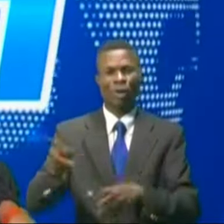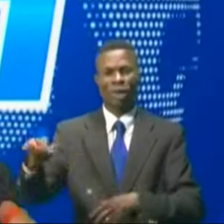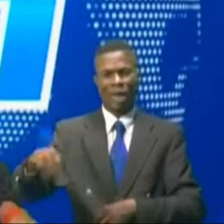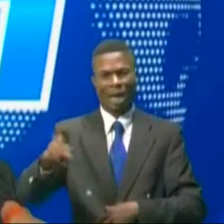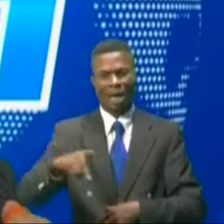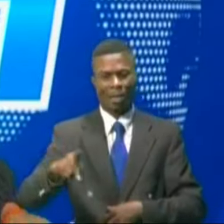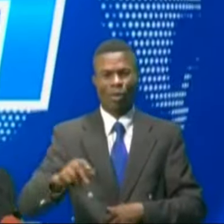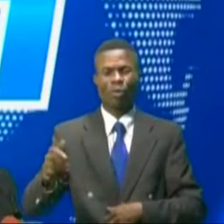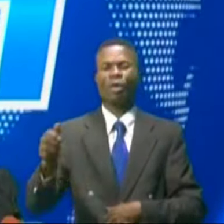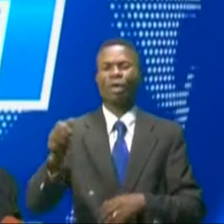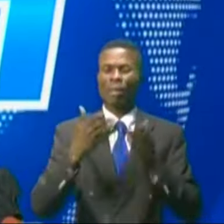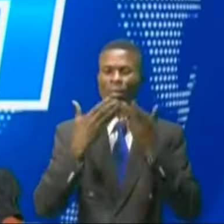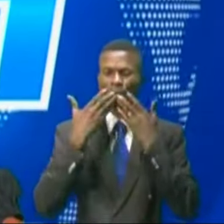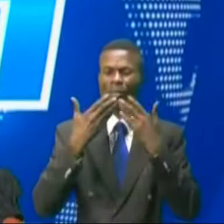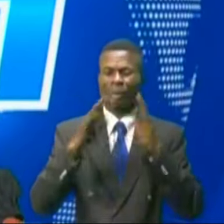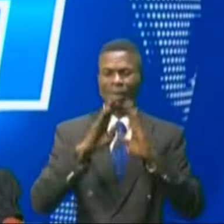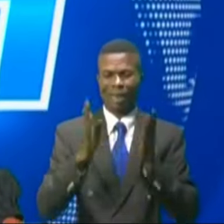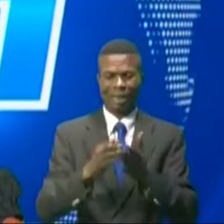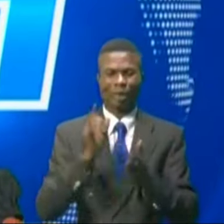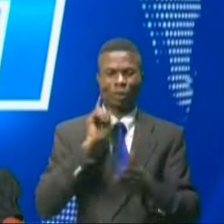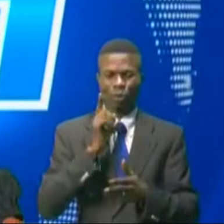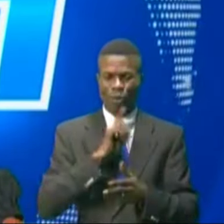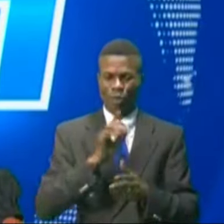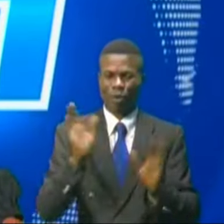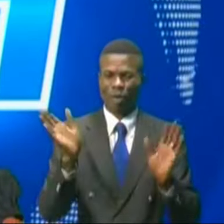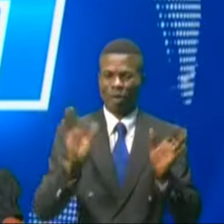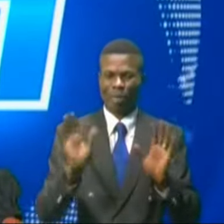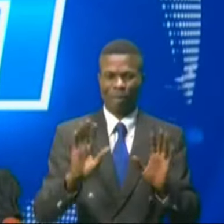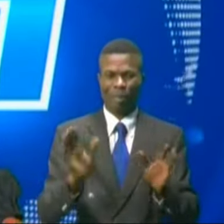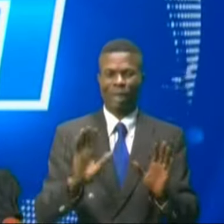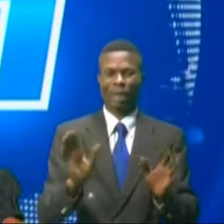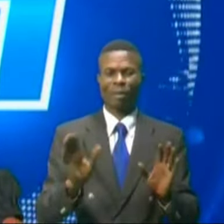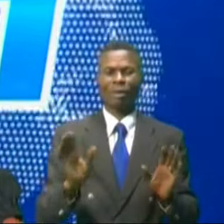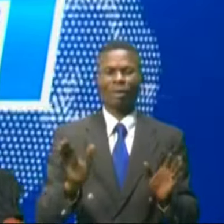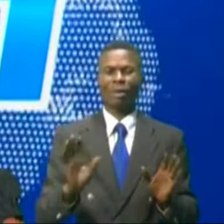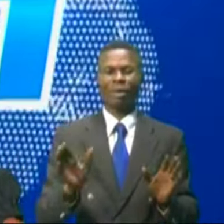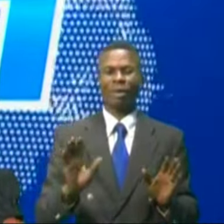revient à 20h pour la suite de l'actualité. Excellente suite de programmes sur nos antennes. Au revoir.